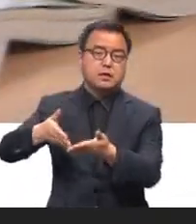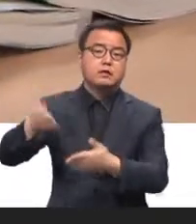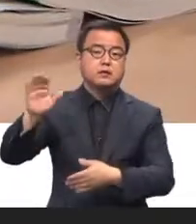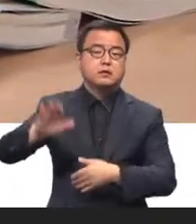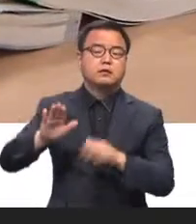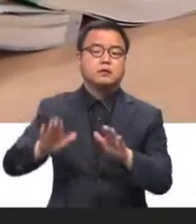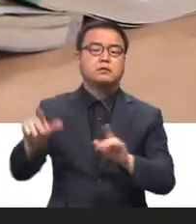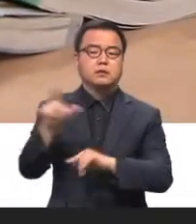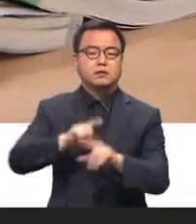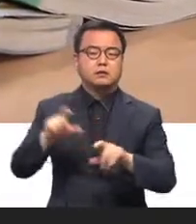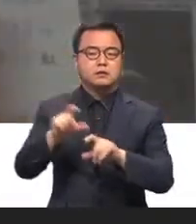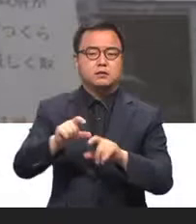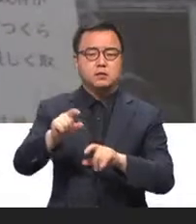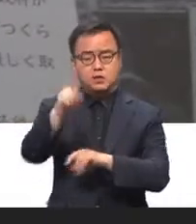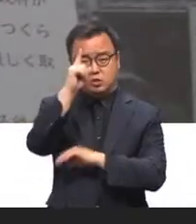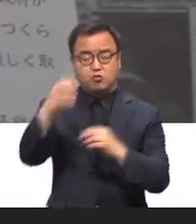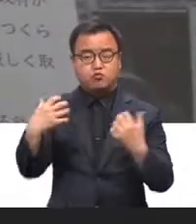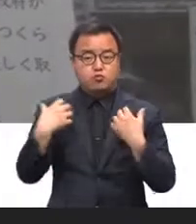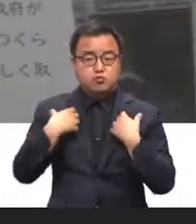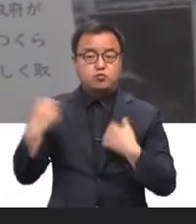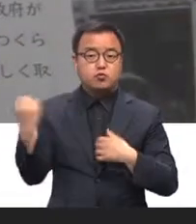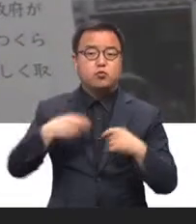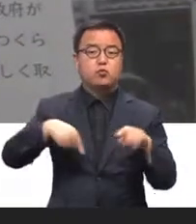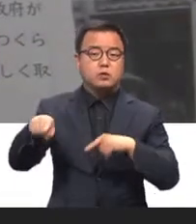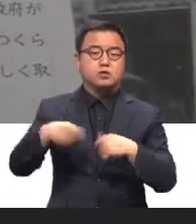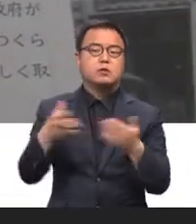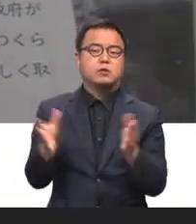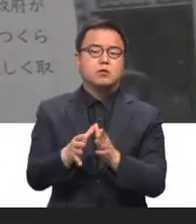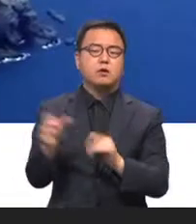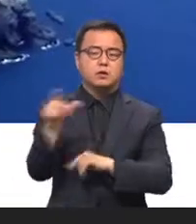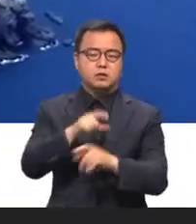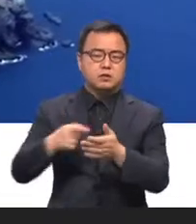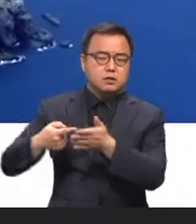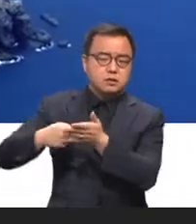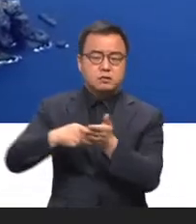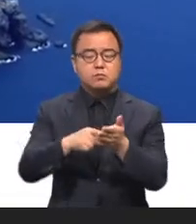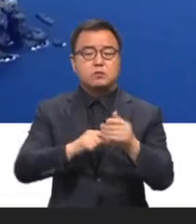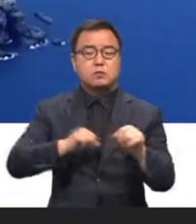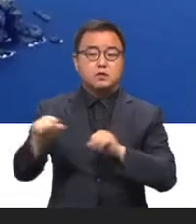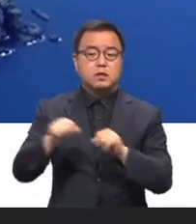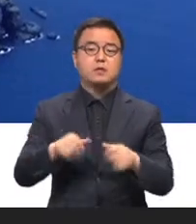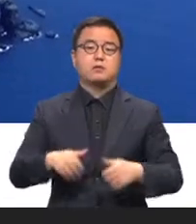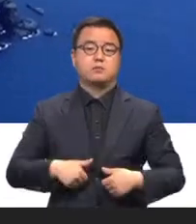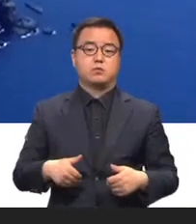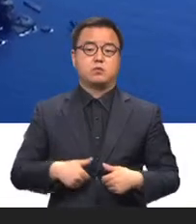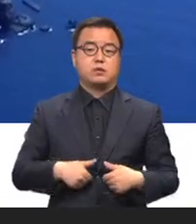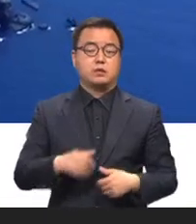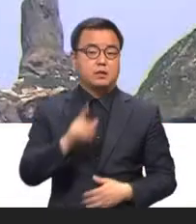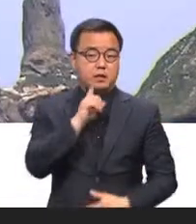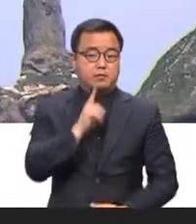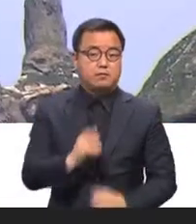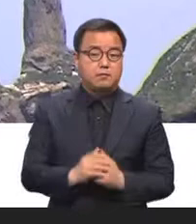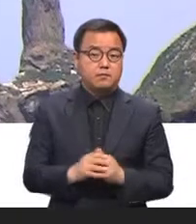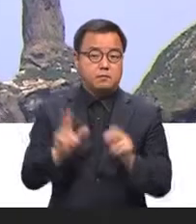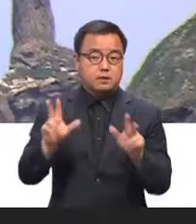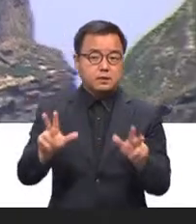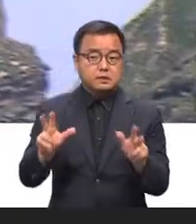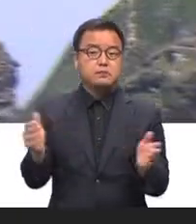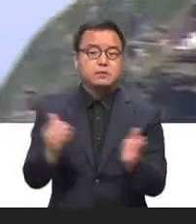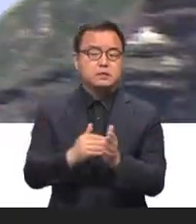이제는 좀더 정부와 정치권이 좀 더 적극적으로 대응을 해야 한다는 목소리가 나옵니다 아기 동안은